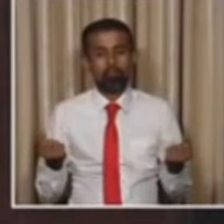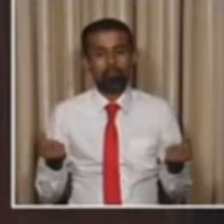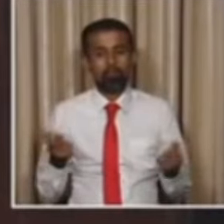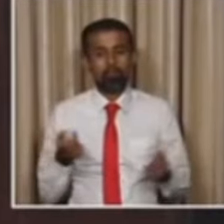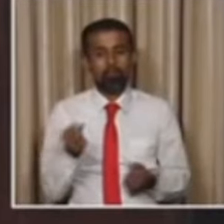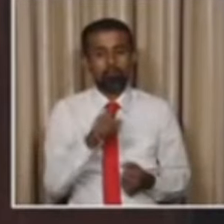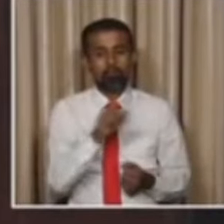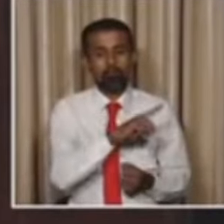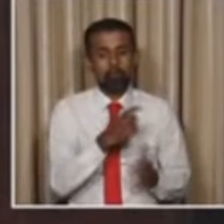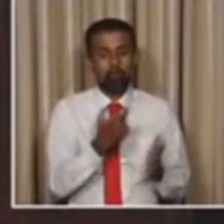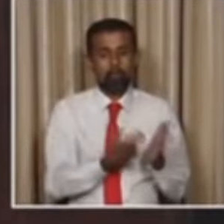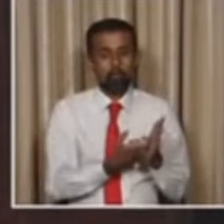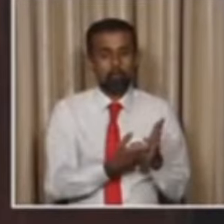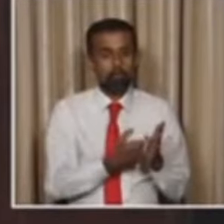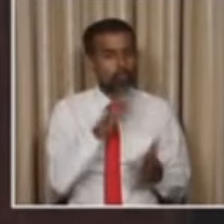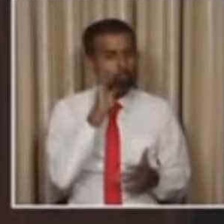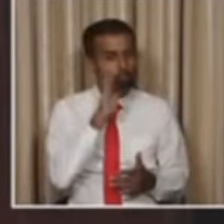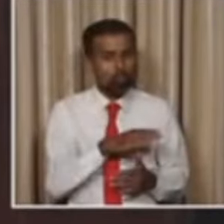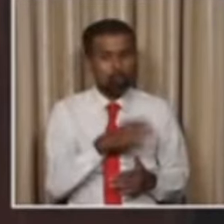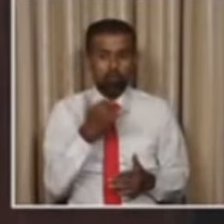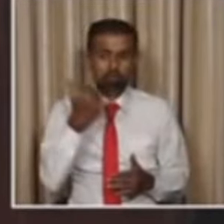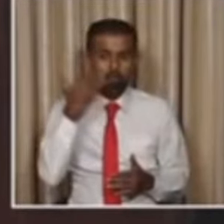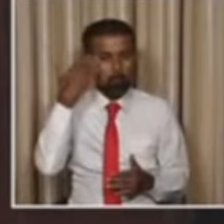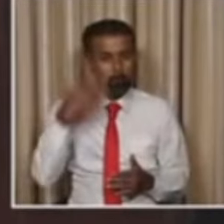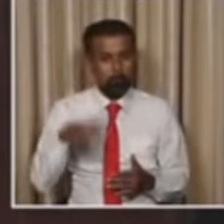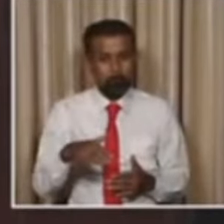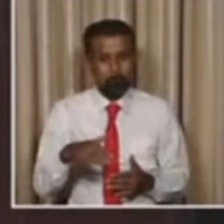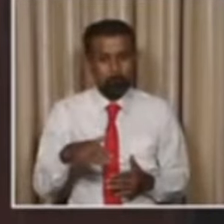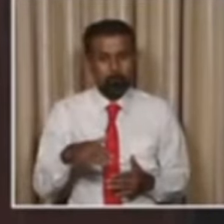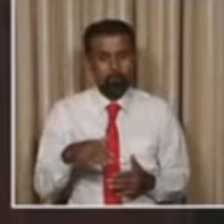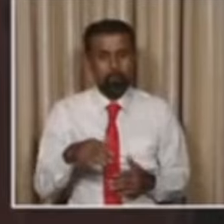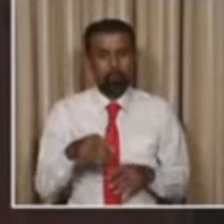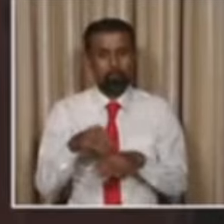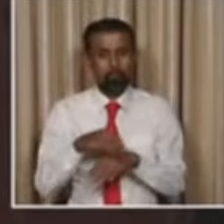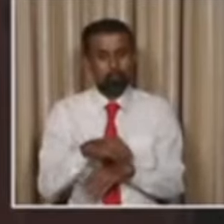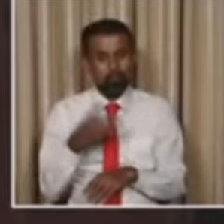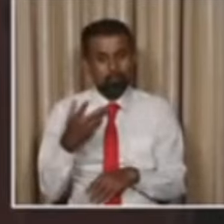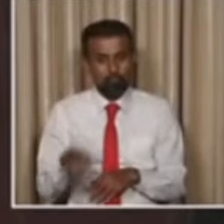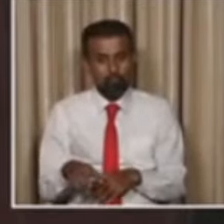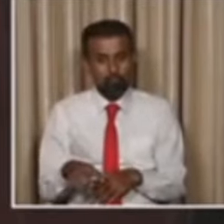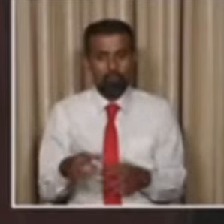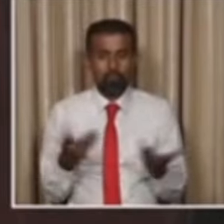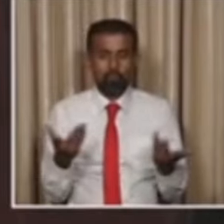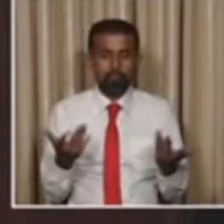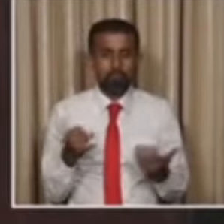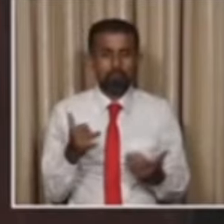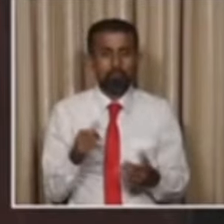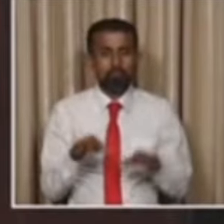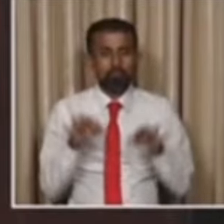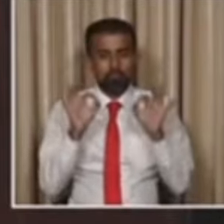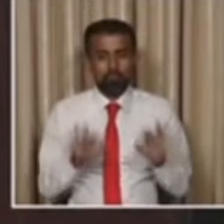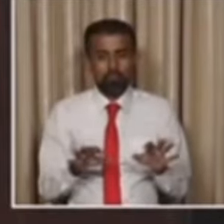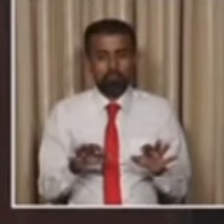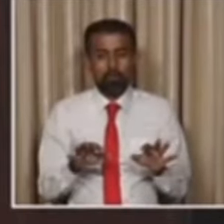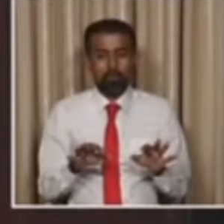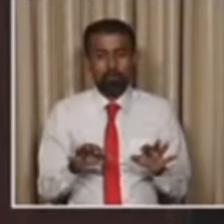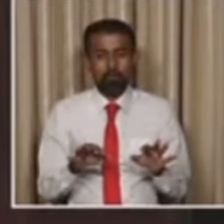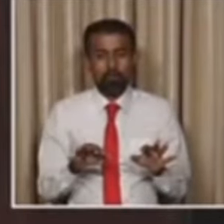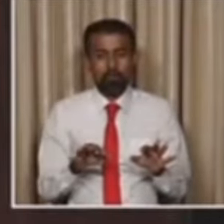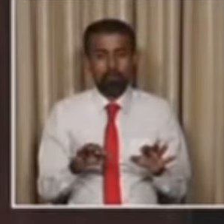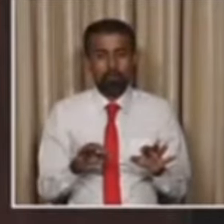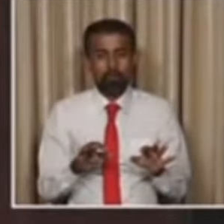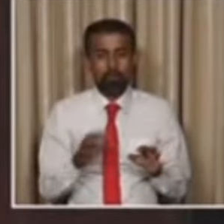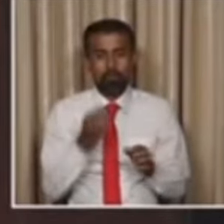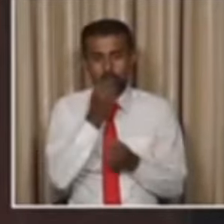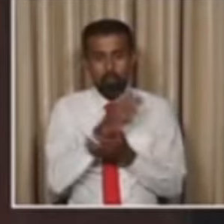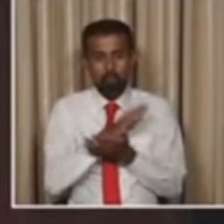සියලු කාමරවල එක්කෝ ඒ හිටපු කට්ටිය මිය ගිහිල්ලා එක්කෝ හිටපු කට්ටිය තුවාල ලබලා එක්කෝ නැත්තම් සමහර කට්ටිය හරි විදියට හෝටල්